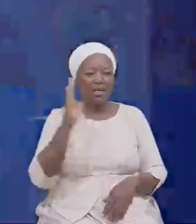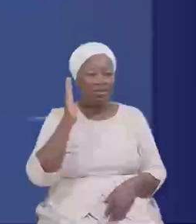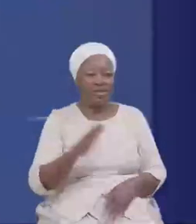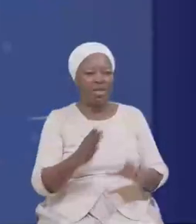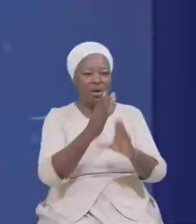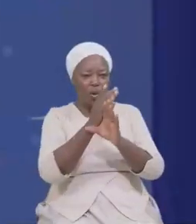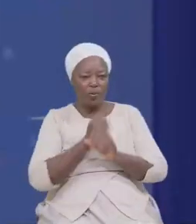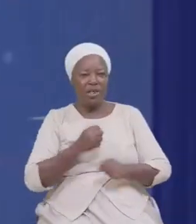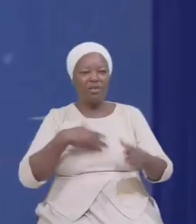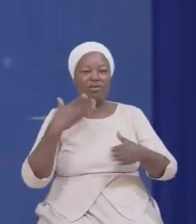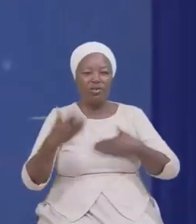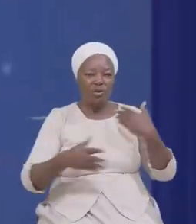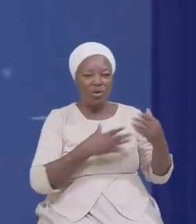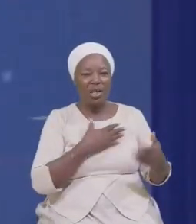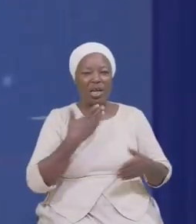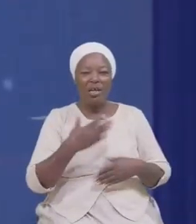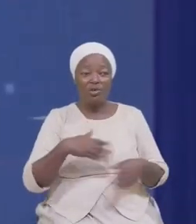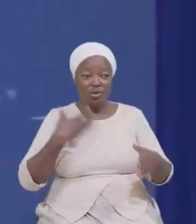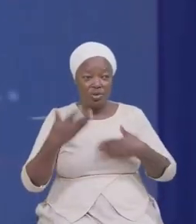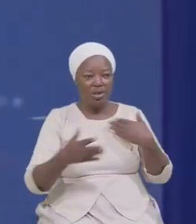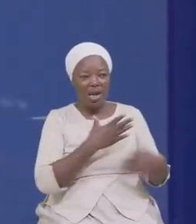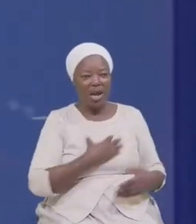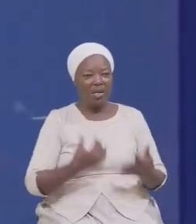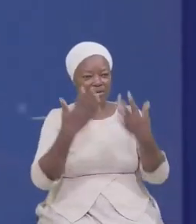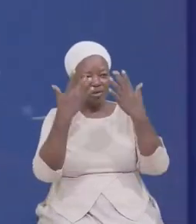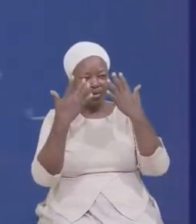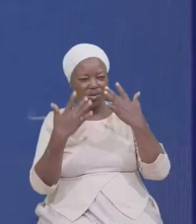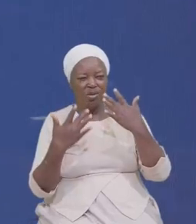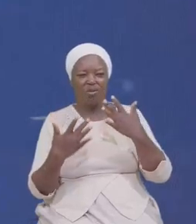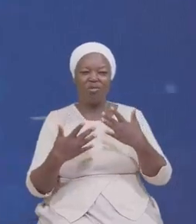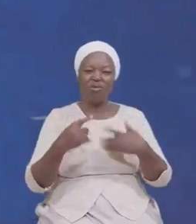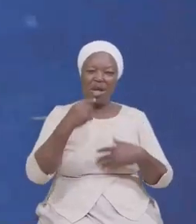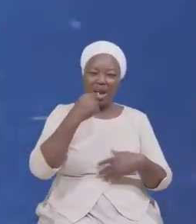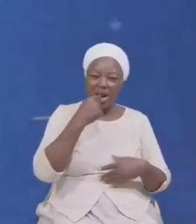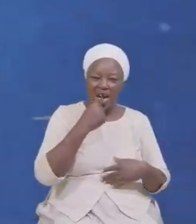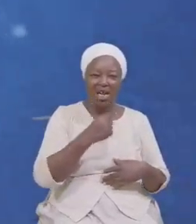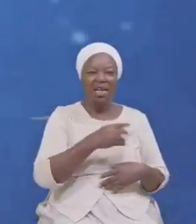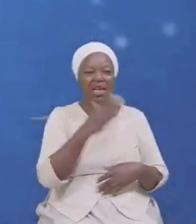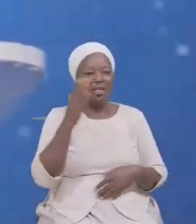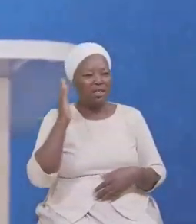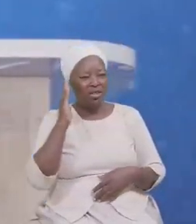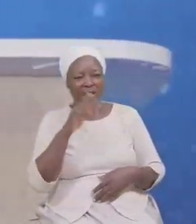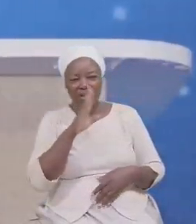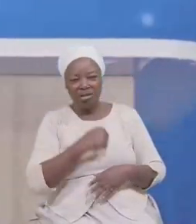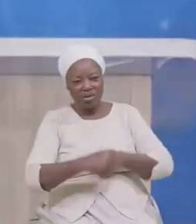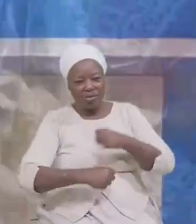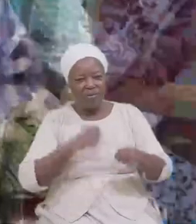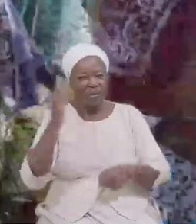joie s'approcheront, la douleur et les gémissements s'enfuiront.